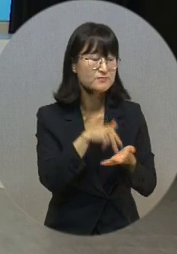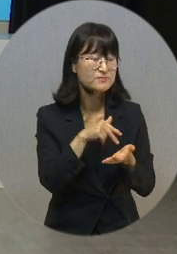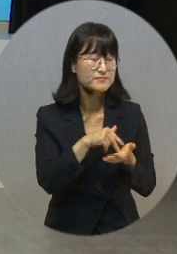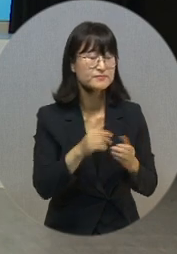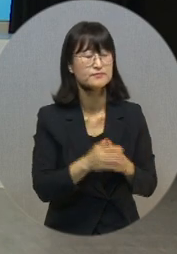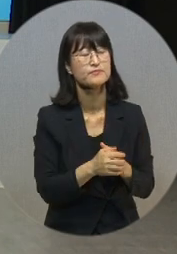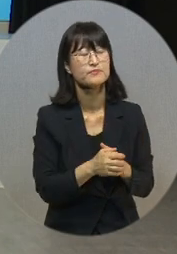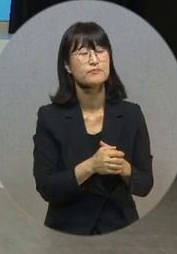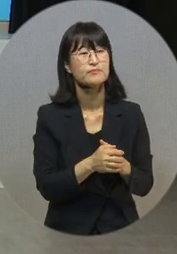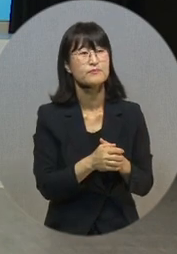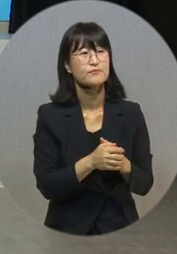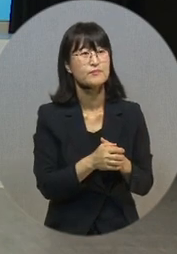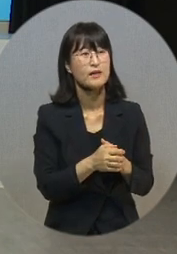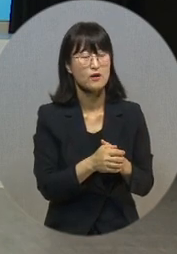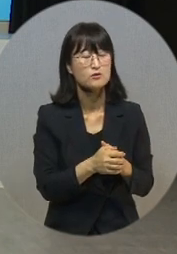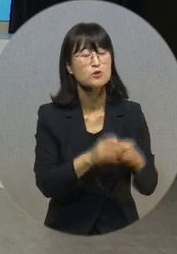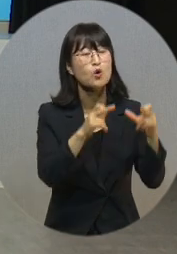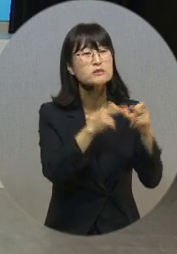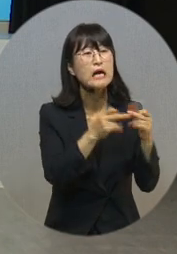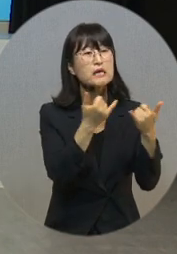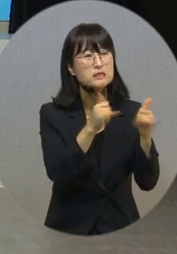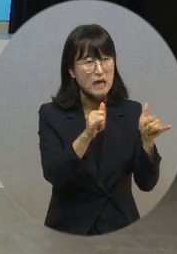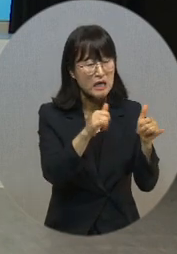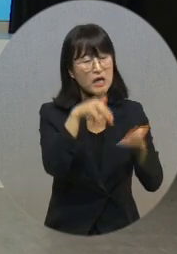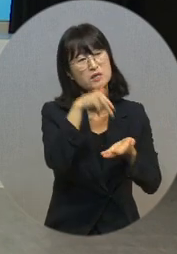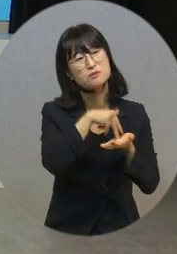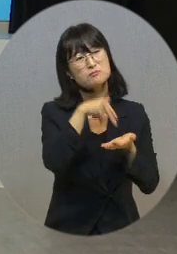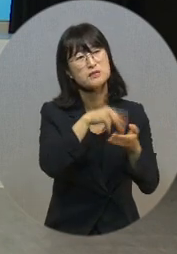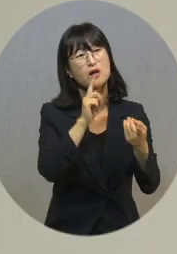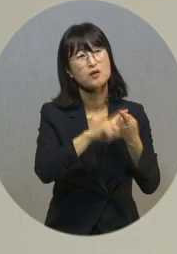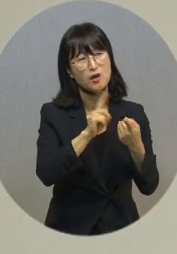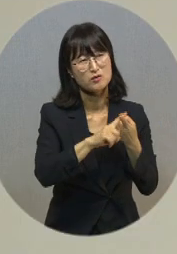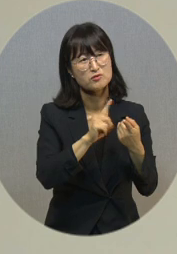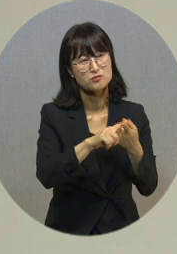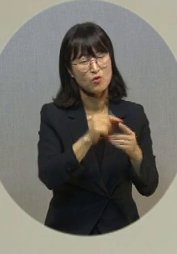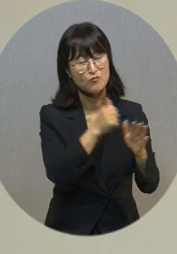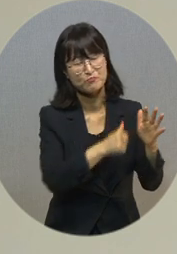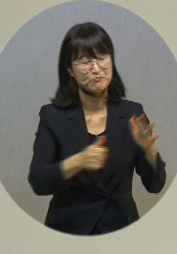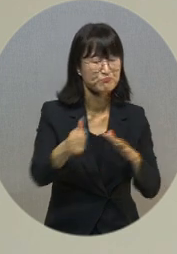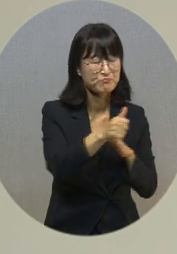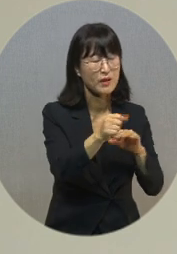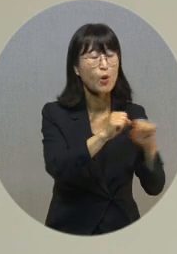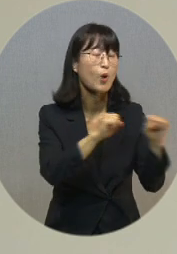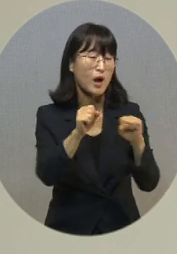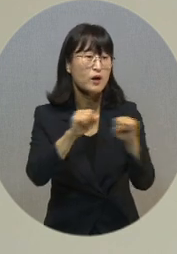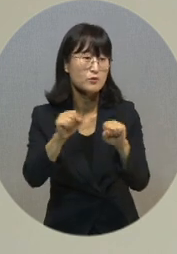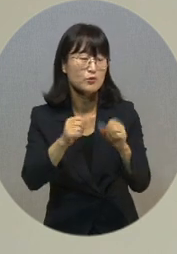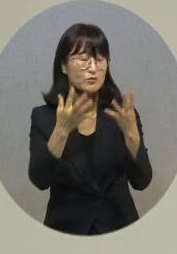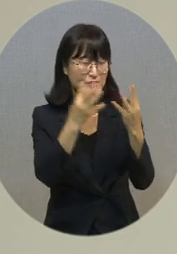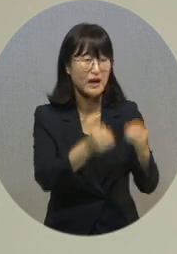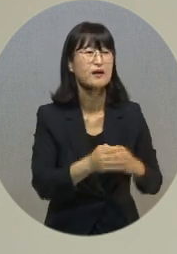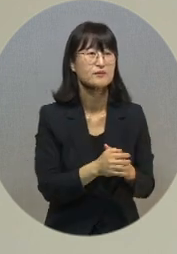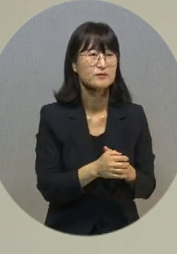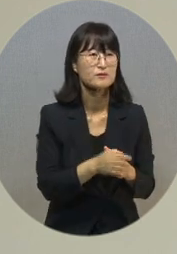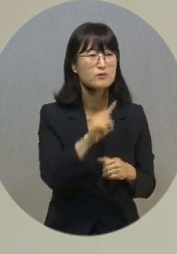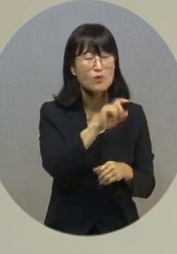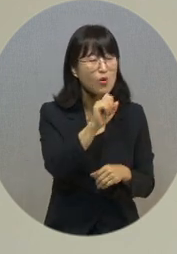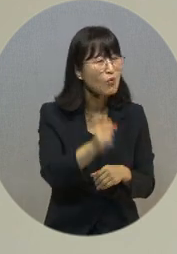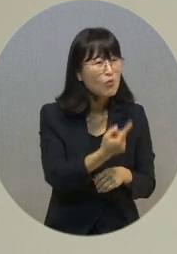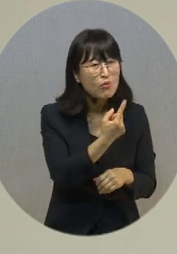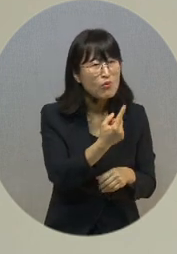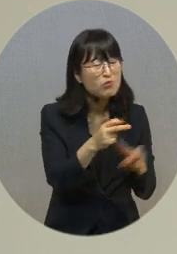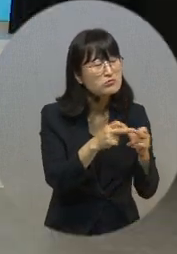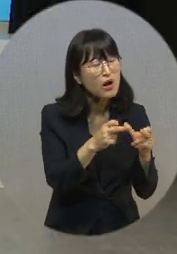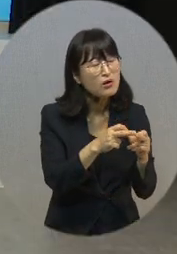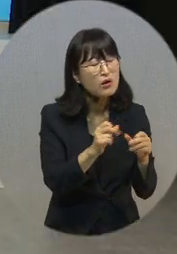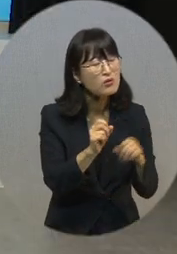우리 장애인 분들을 대변을 해주셨어요. 근데 그때 예. 어떤 원인으로 해서 장애가 된